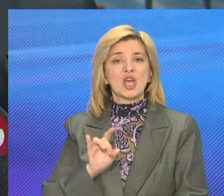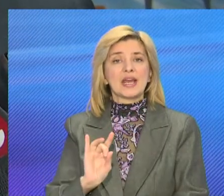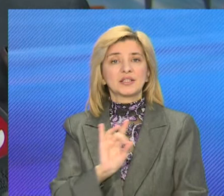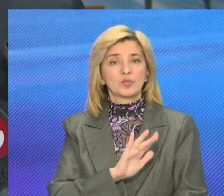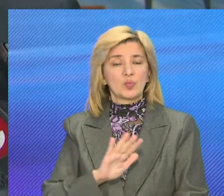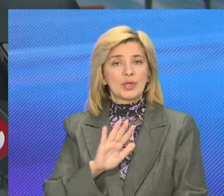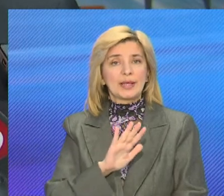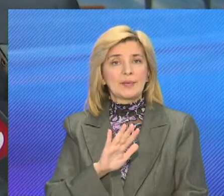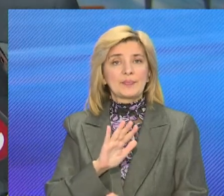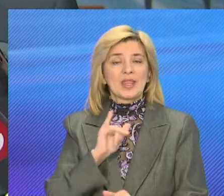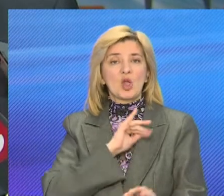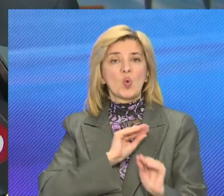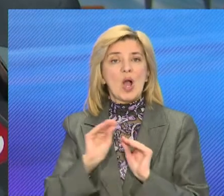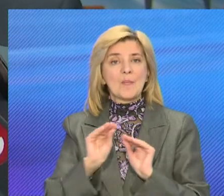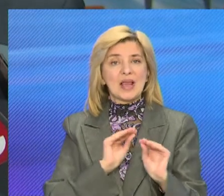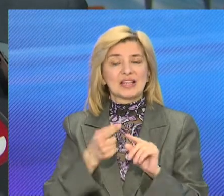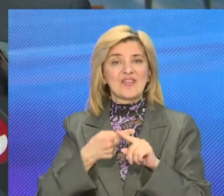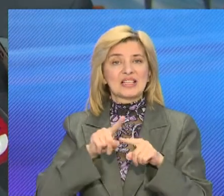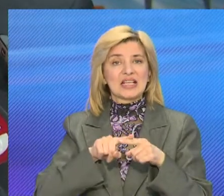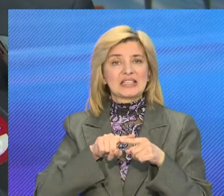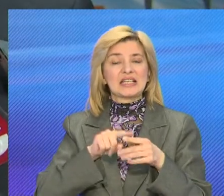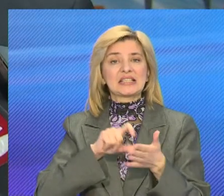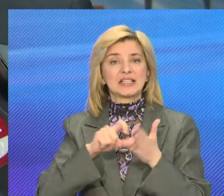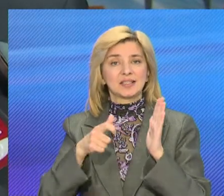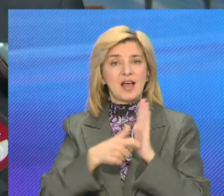и укомплектовать эти залы